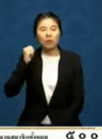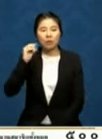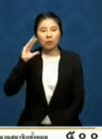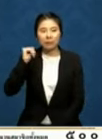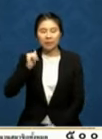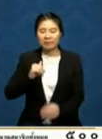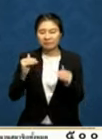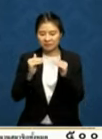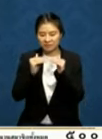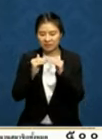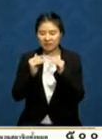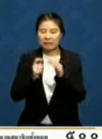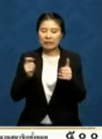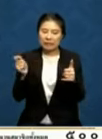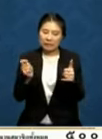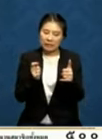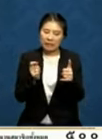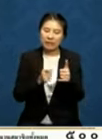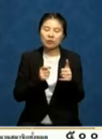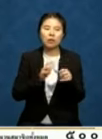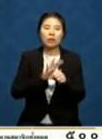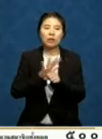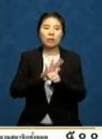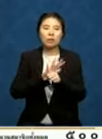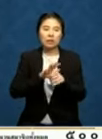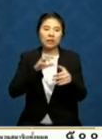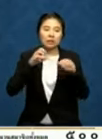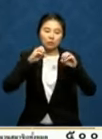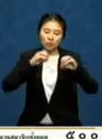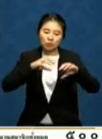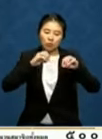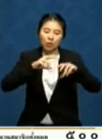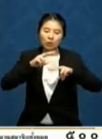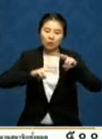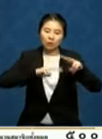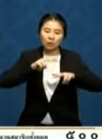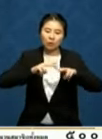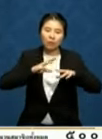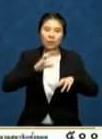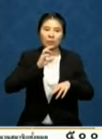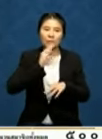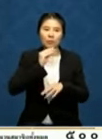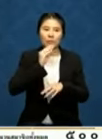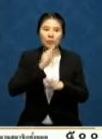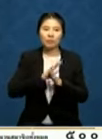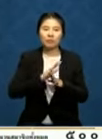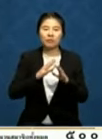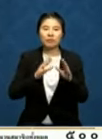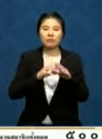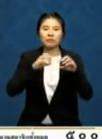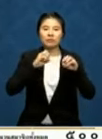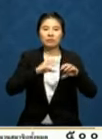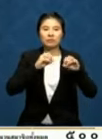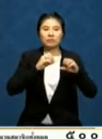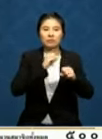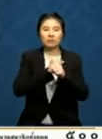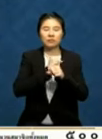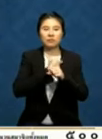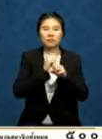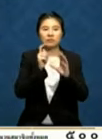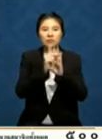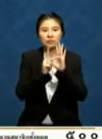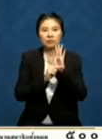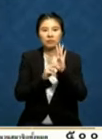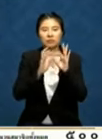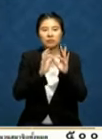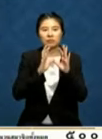ลงโทษบุตรได้ตามสมควรเพื่อจุดประสงค์ในการอบรมสั่งสอนได้นอกจากนี้ค่ะยังมีกฎหมายที่เกี่ยว